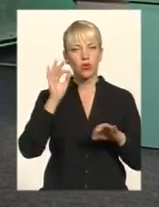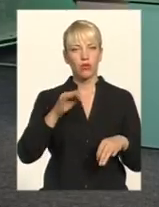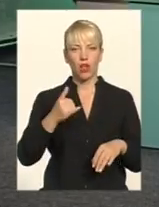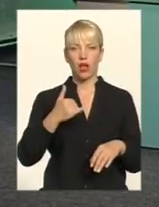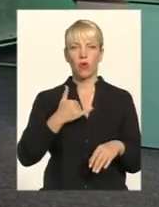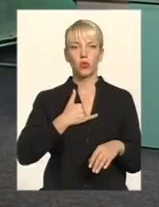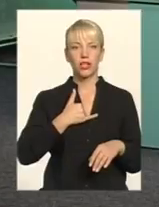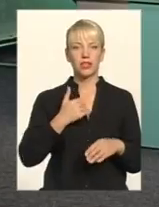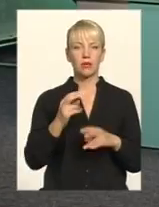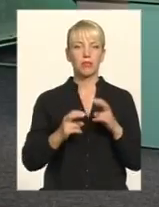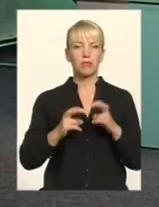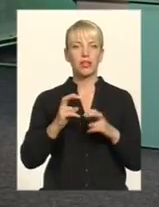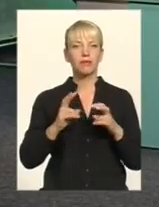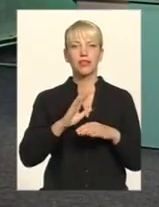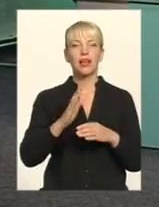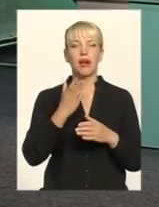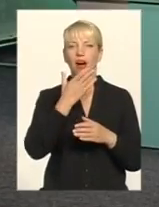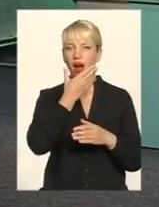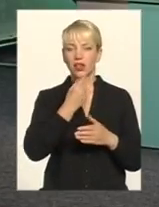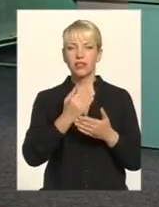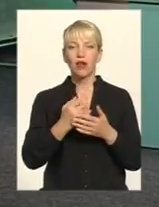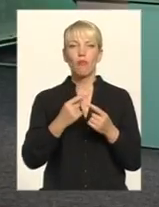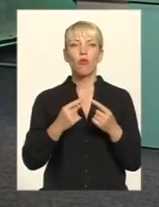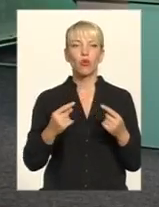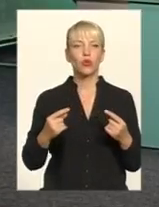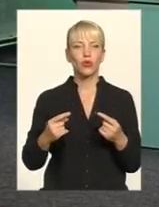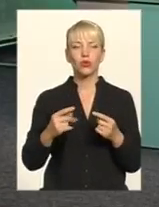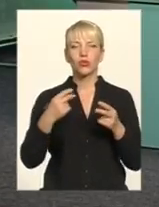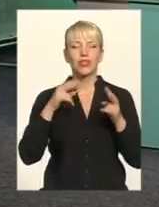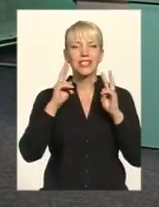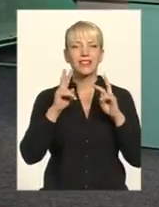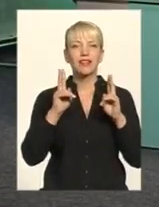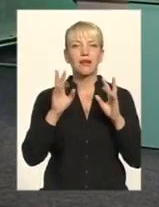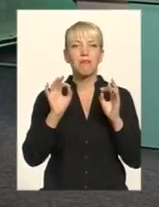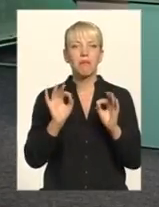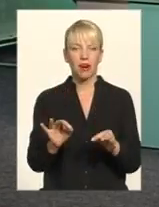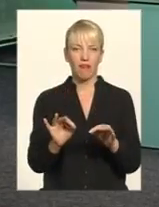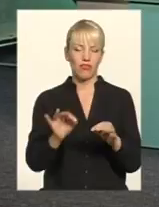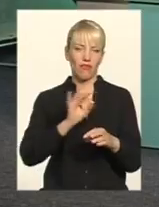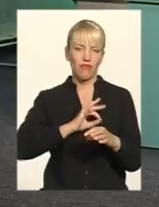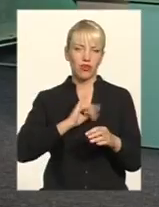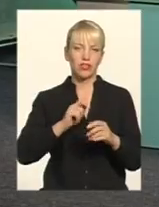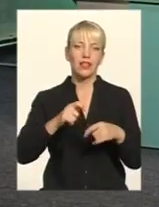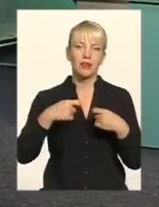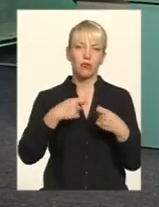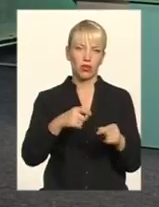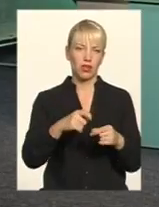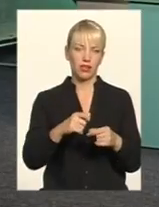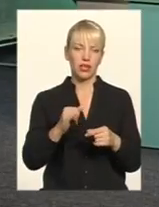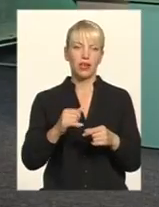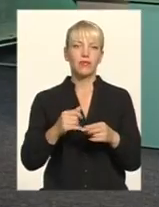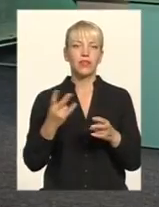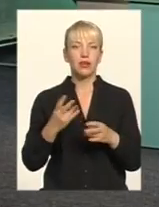хороший продукт, не завжди розуміють, як правильно використати і допомогти і з ринком, і з